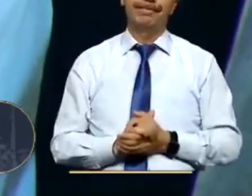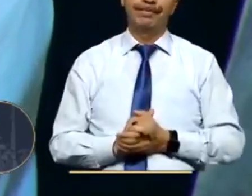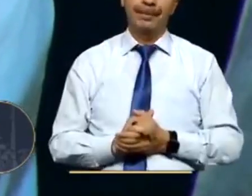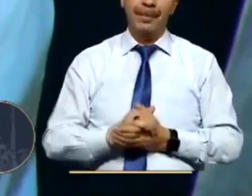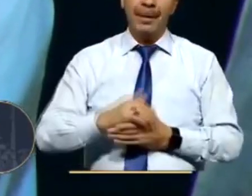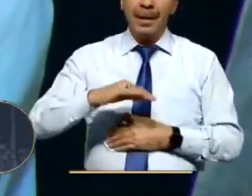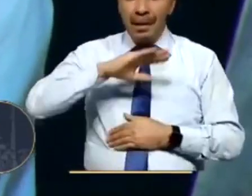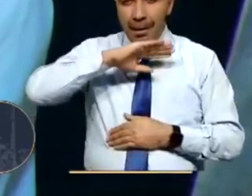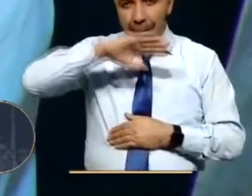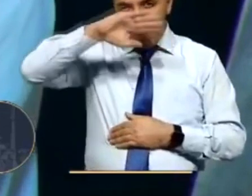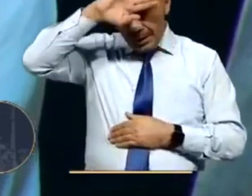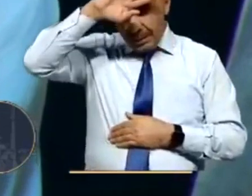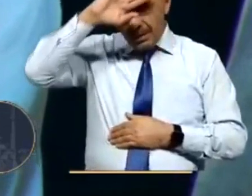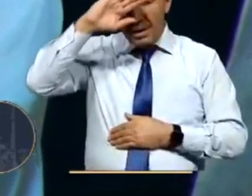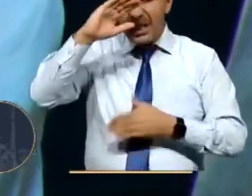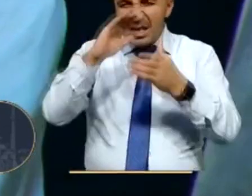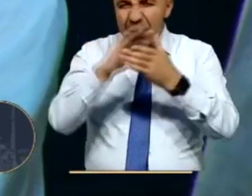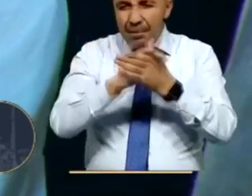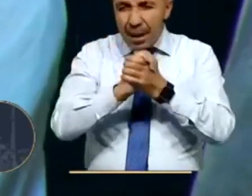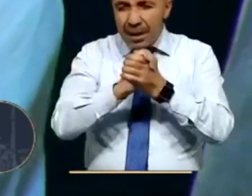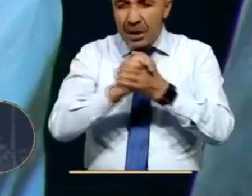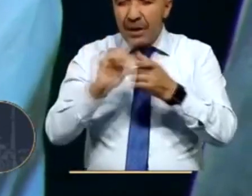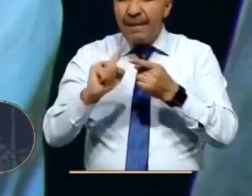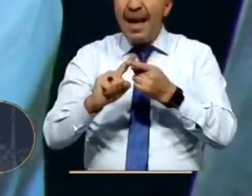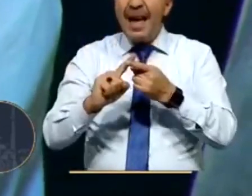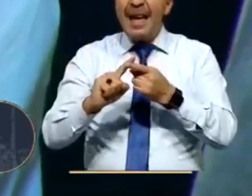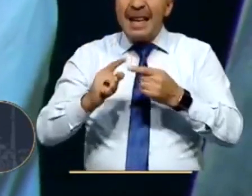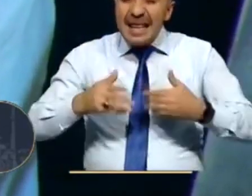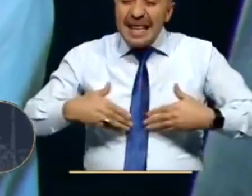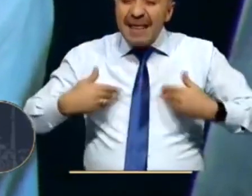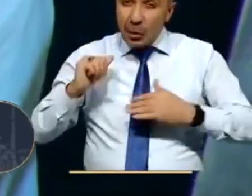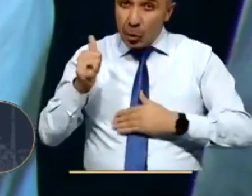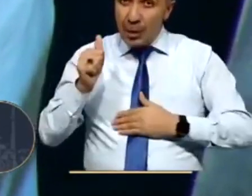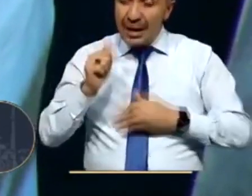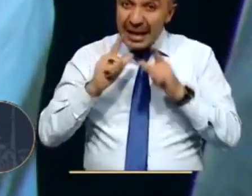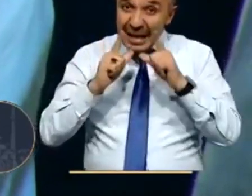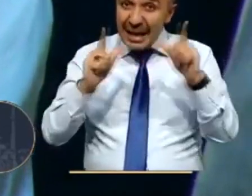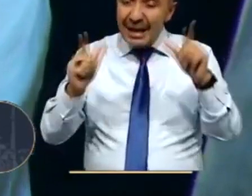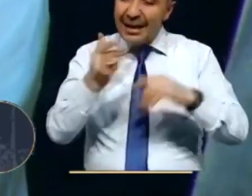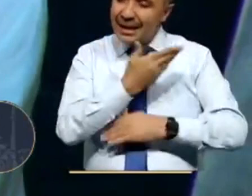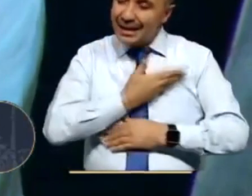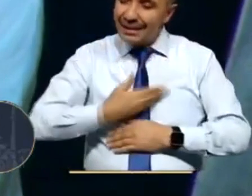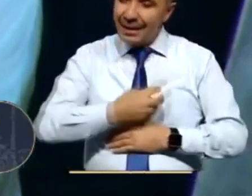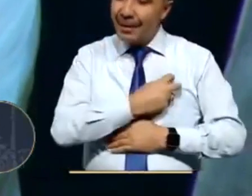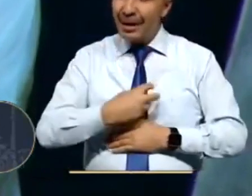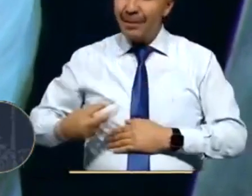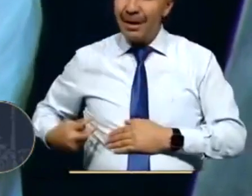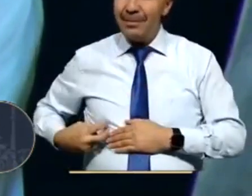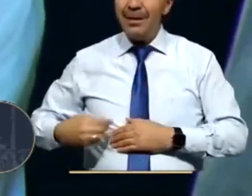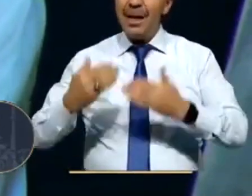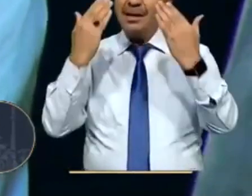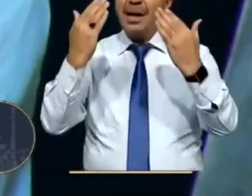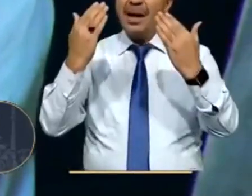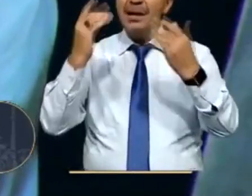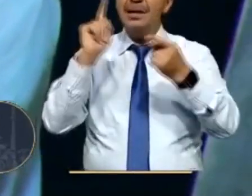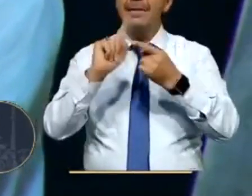Bayramları barış ve sevinç günleri ilan eden sevgili Peygamberimize salat ve selam